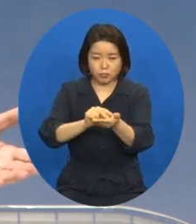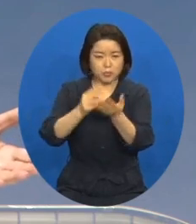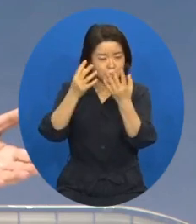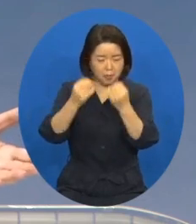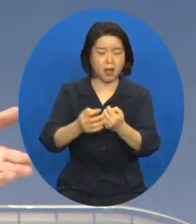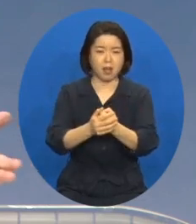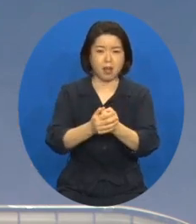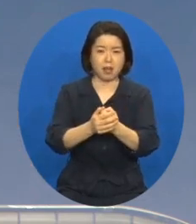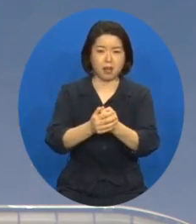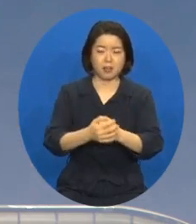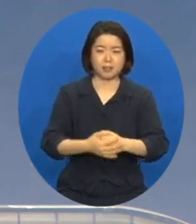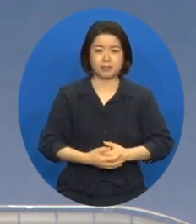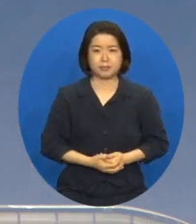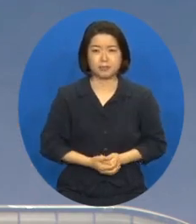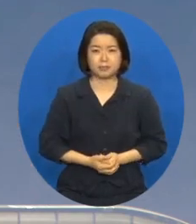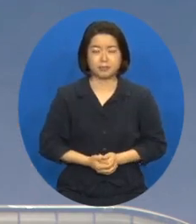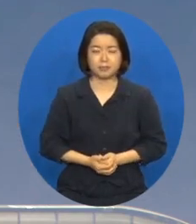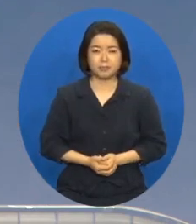없다니까요.